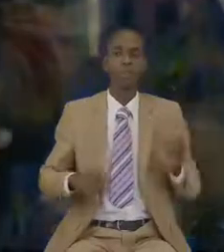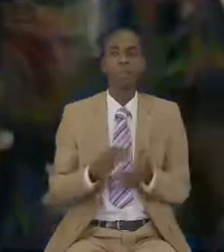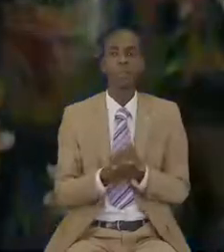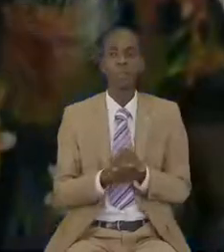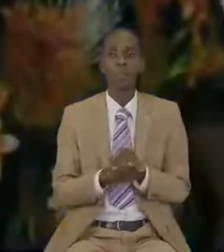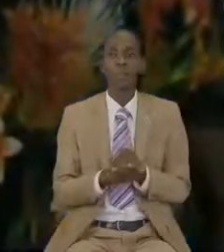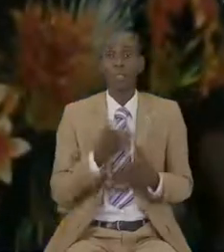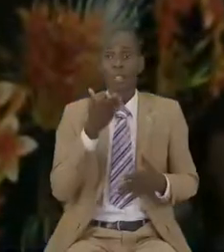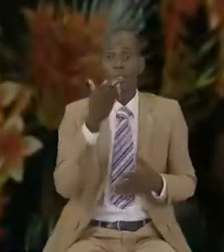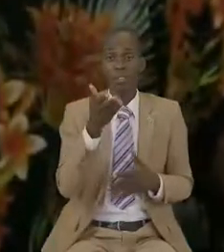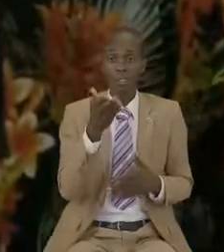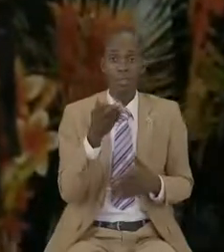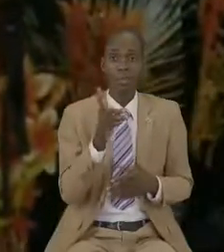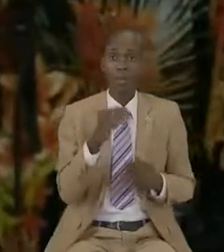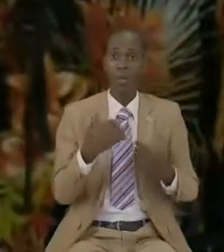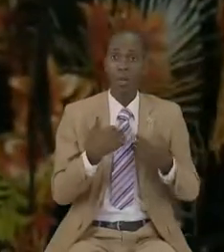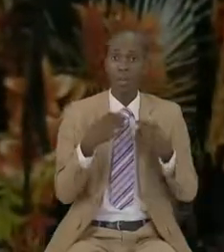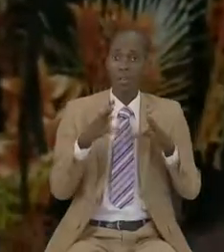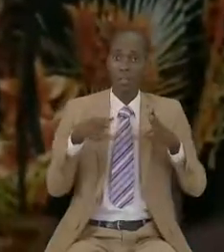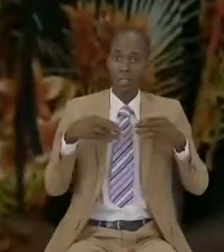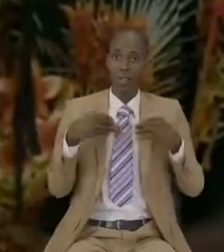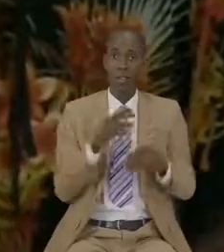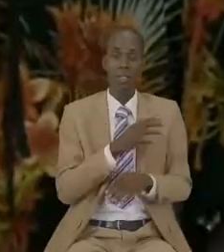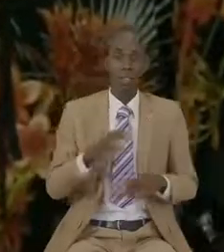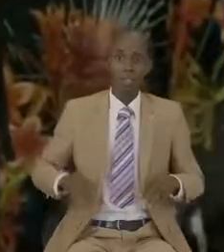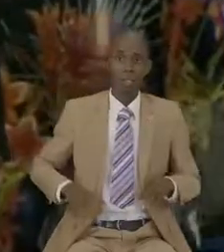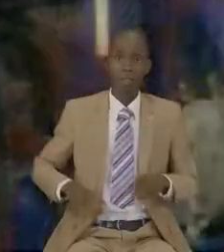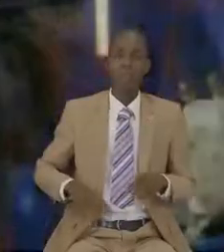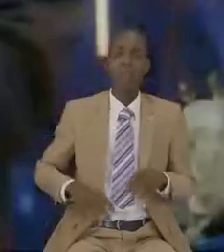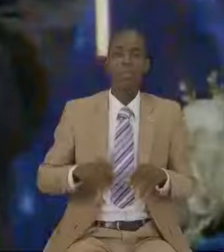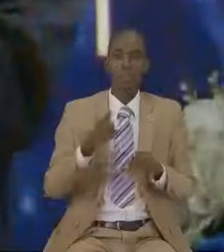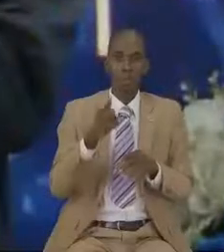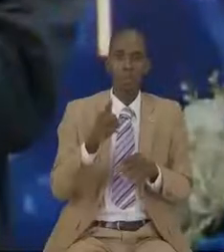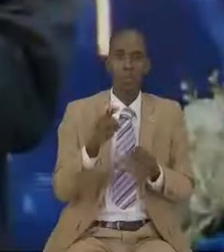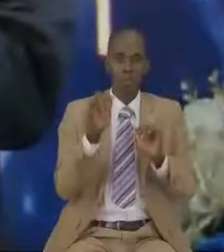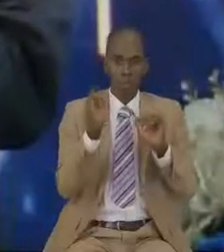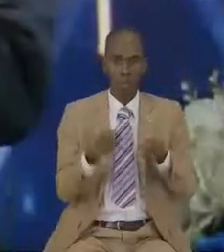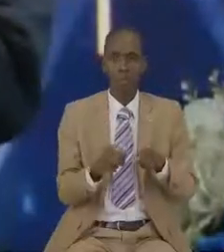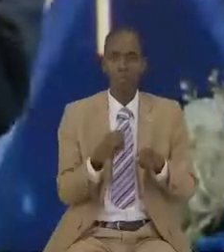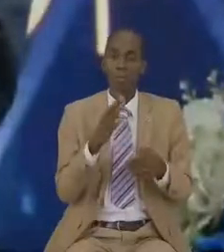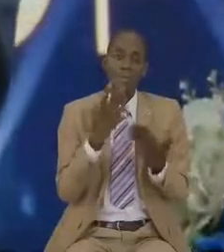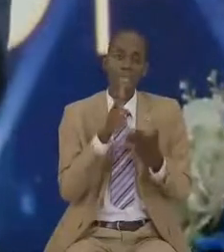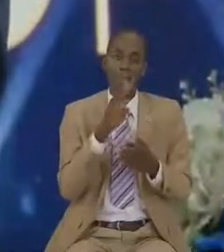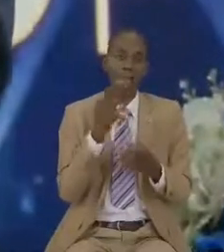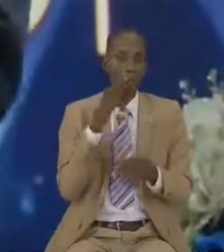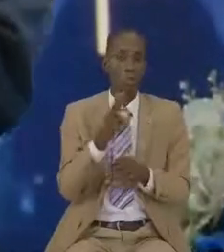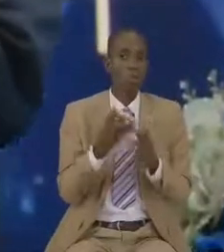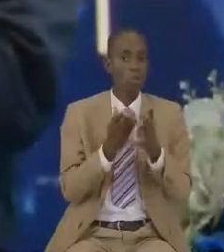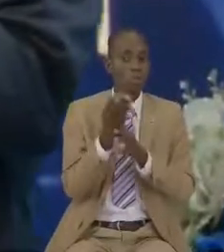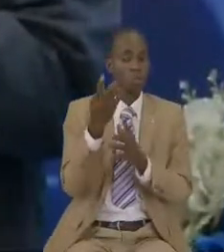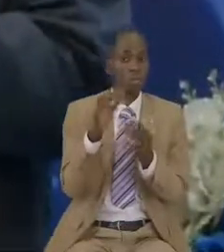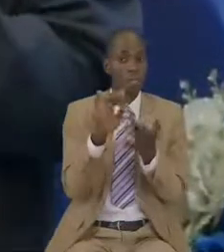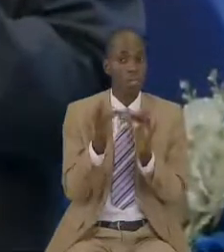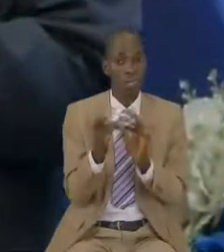Ils vont vous donner une fiche que vous allez bien remplir. Si vous ne savez pas écrire, on vous aidera à écrire. Nous avons besoin de